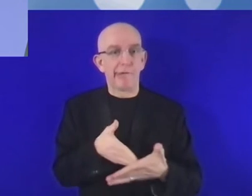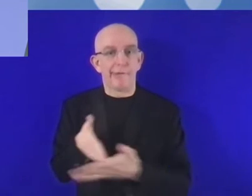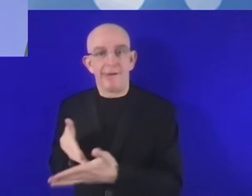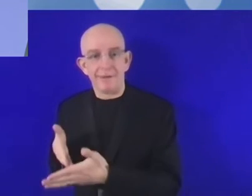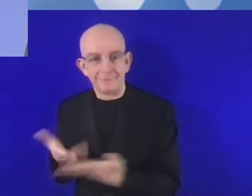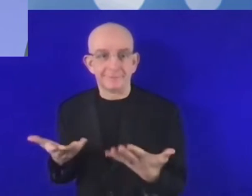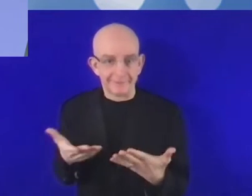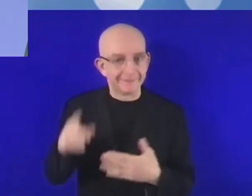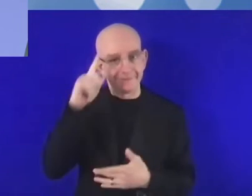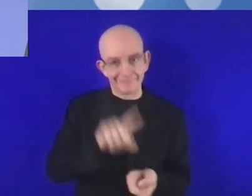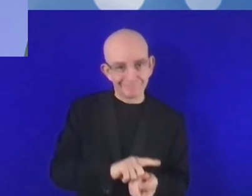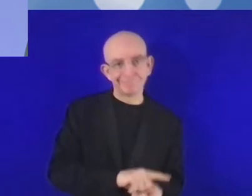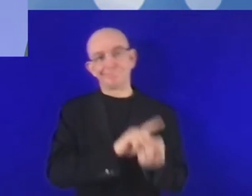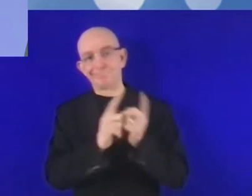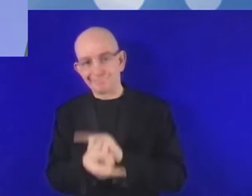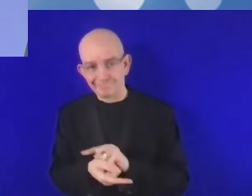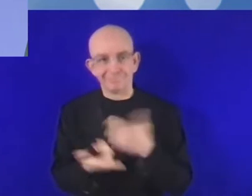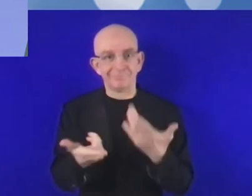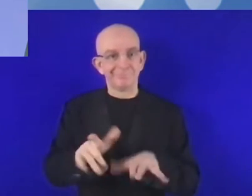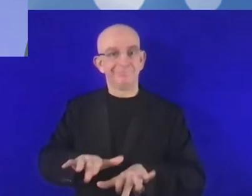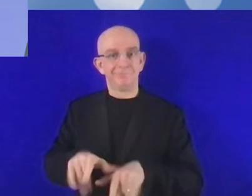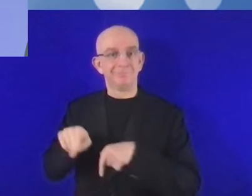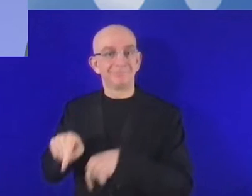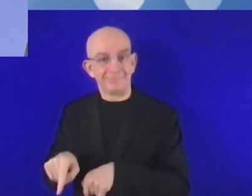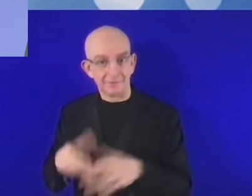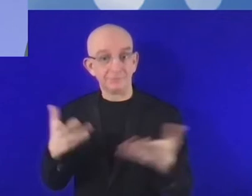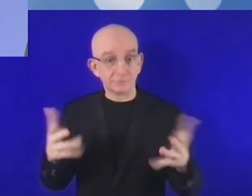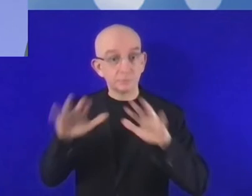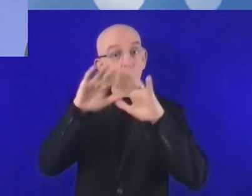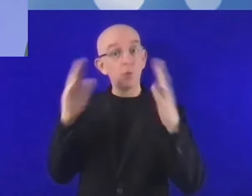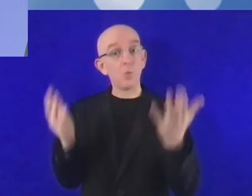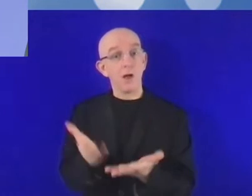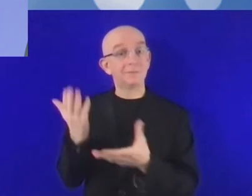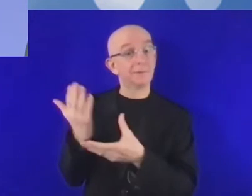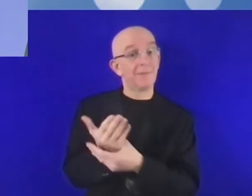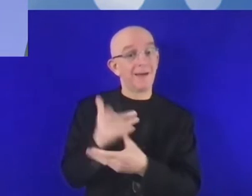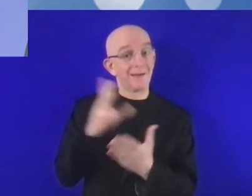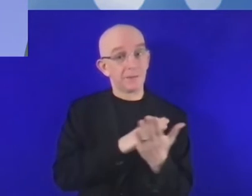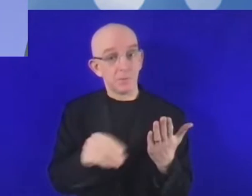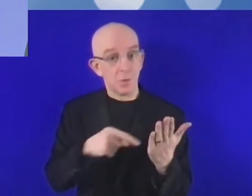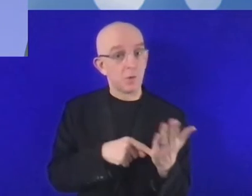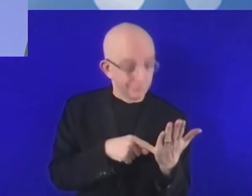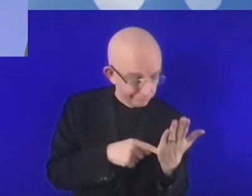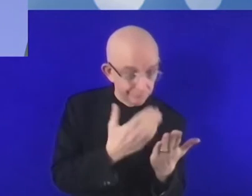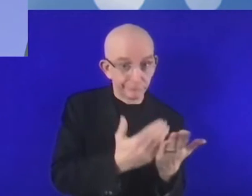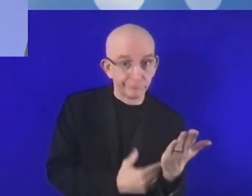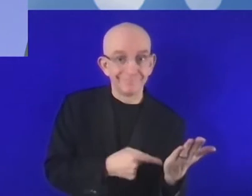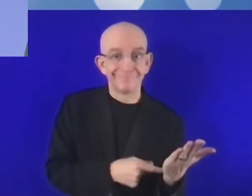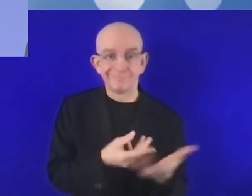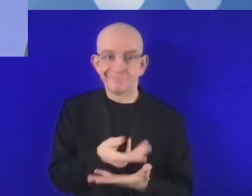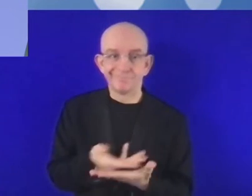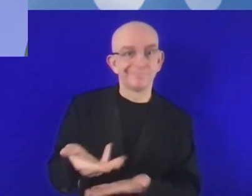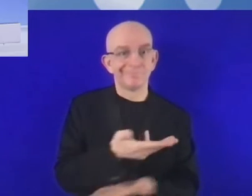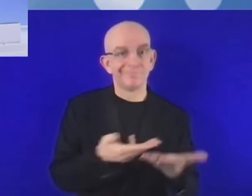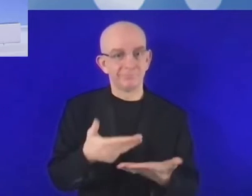предпринимательства, предпринимательской деятельности. Именно предпринимателям пришлось сталкиваться с трудностями. Согласно